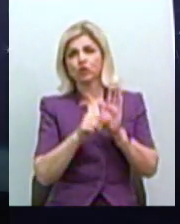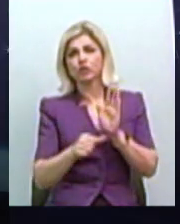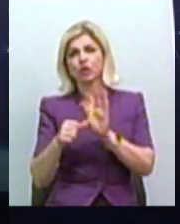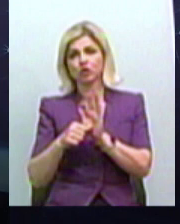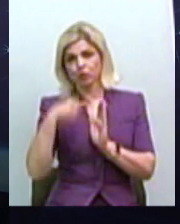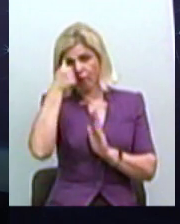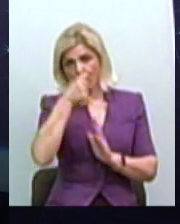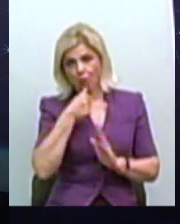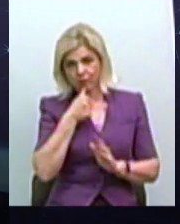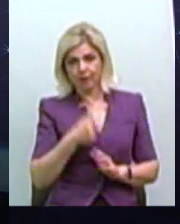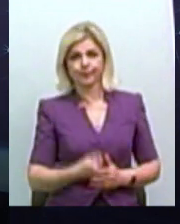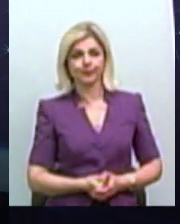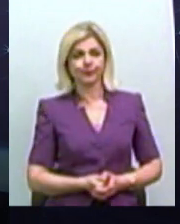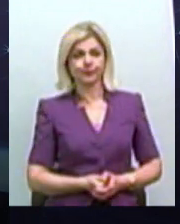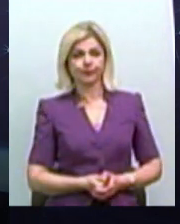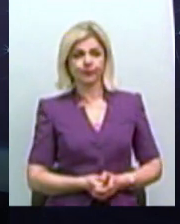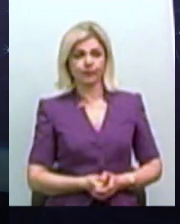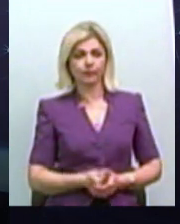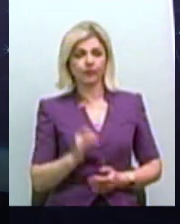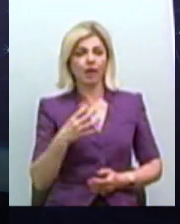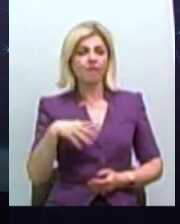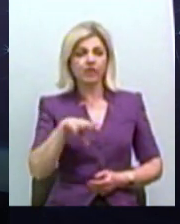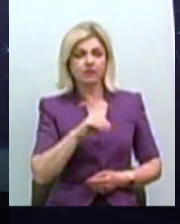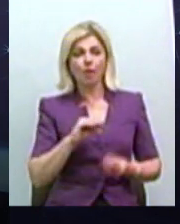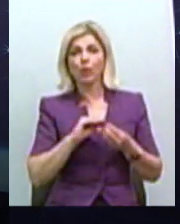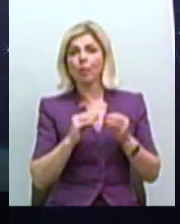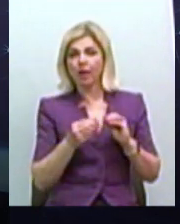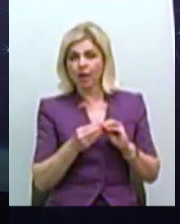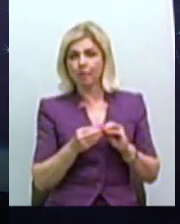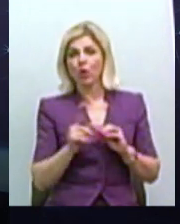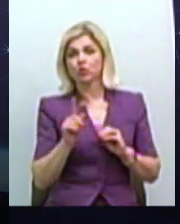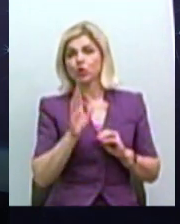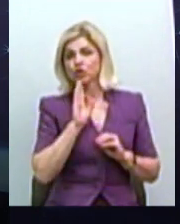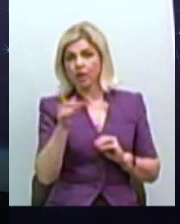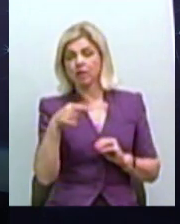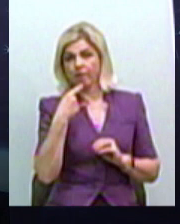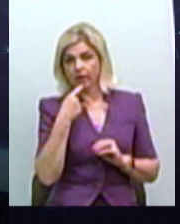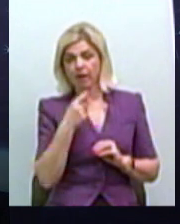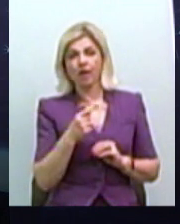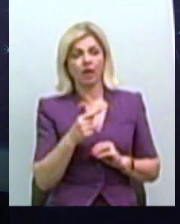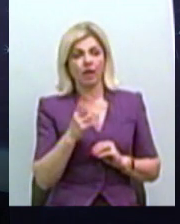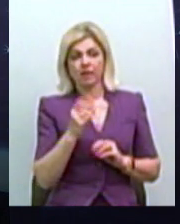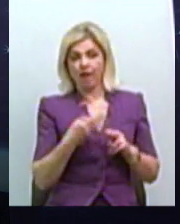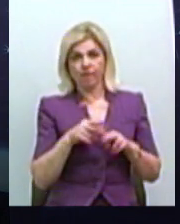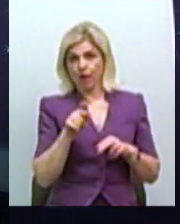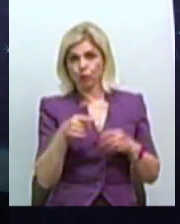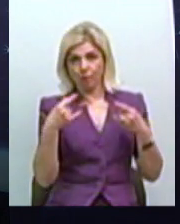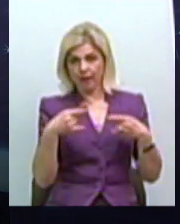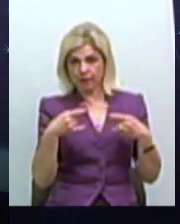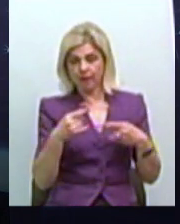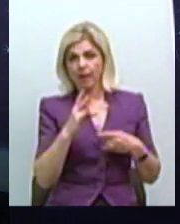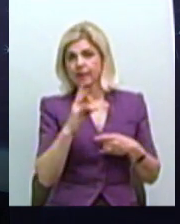1966 года. И все проблемы, которые она озвучила, ну, не в эту передачу, не